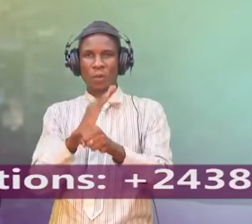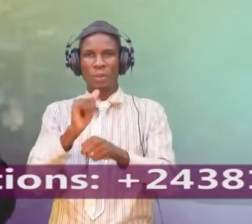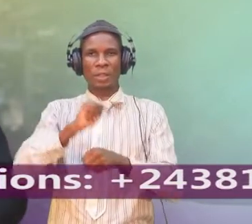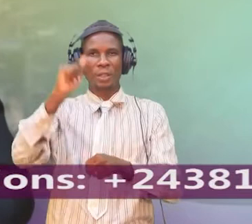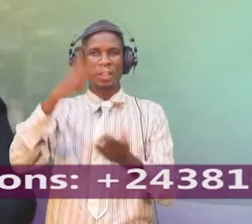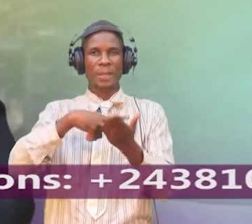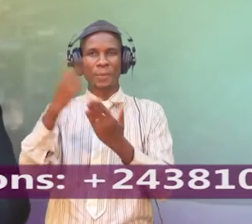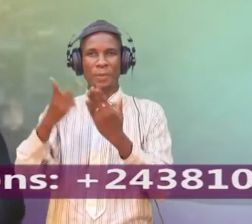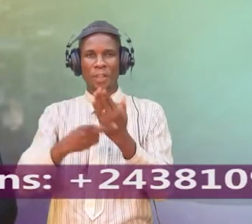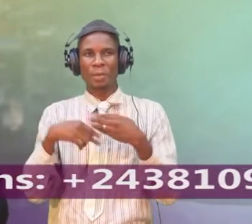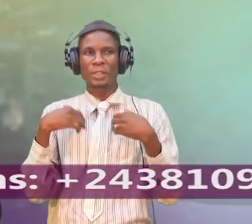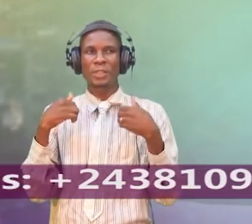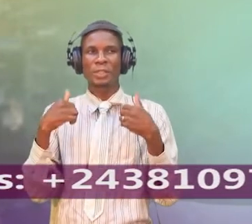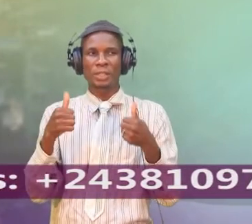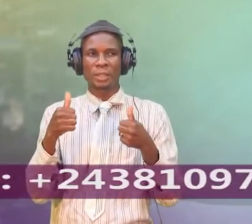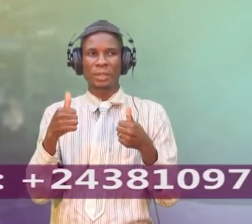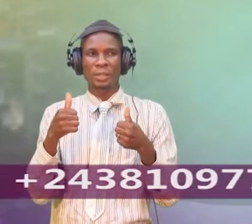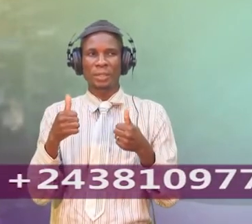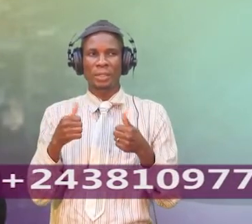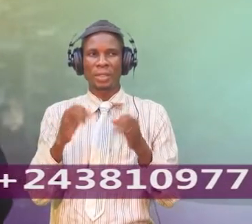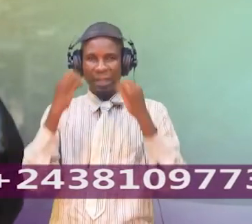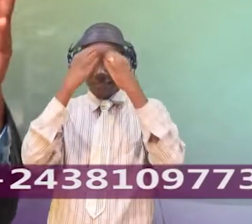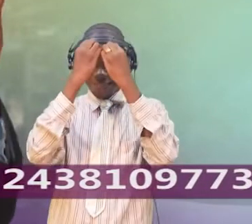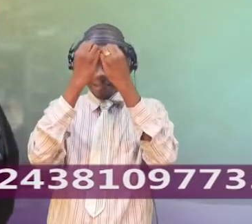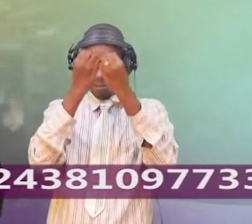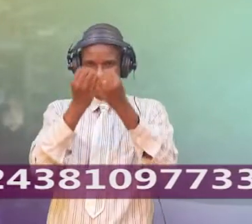Kristo, nde nzambe akokisi manaka na ye ya lobiko.